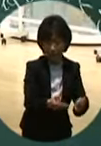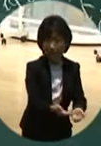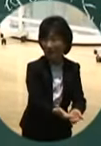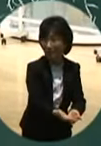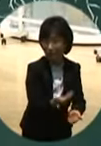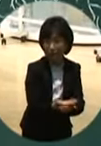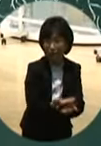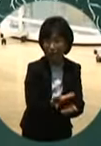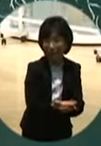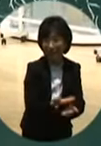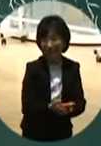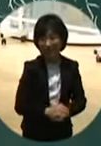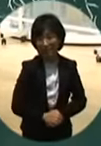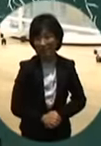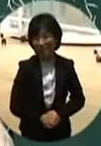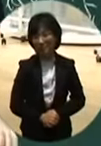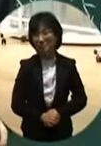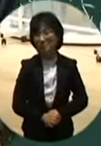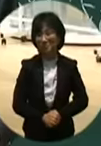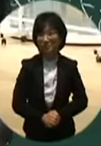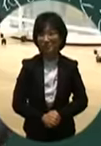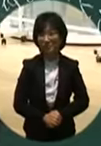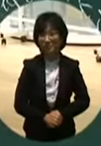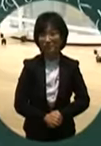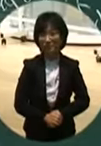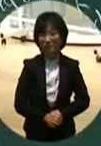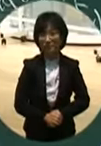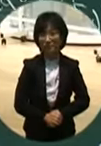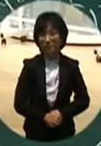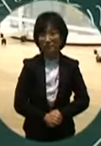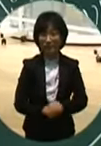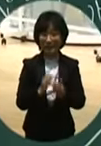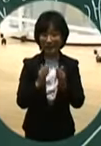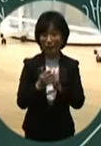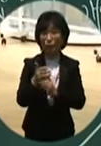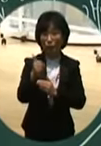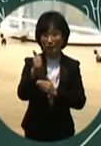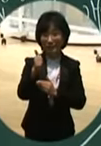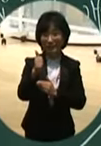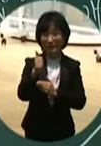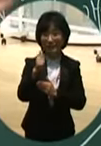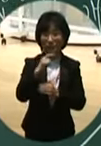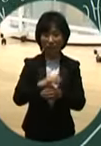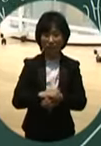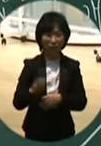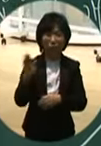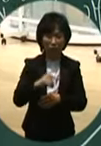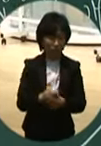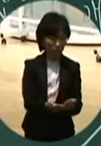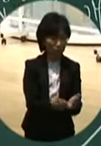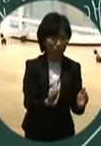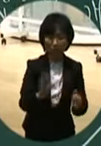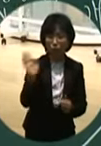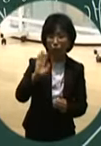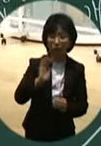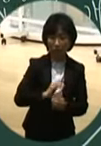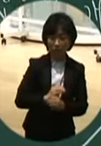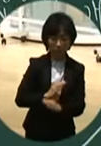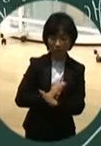"I need to feed the cat, so let me get the food bowl too." 그러니까 주인이 안 됩니다 하는 거예요. And the owner said,